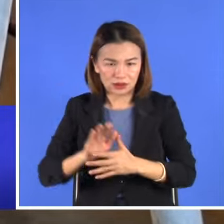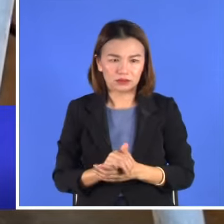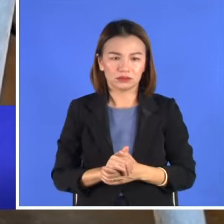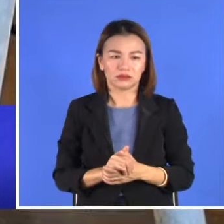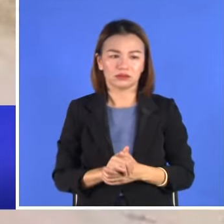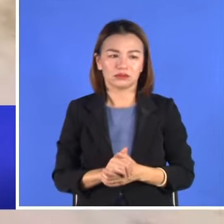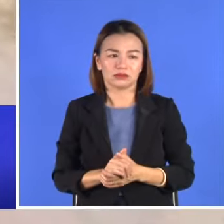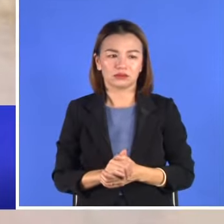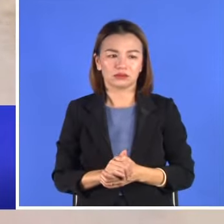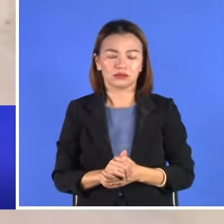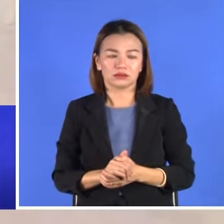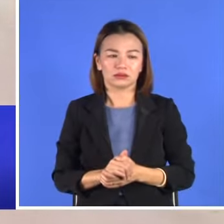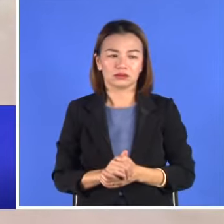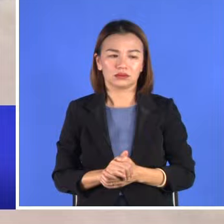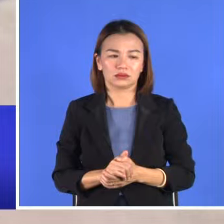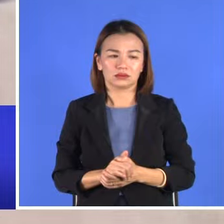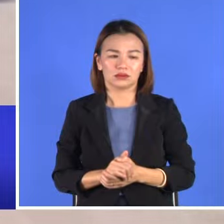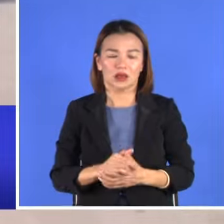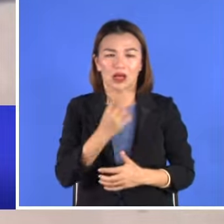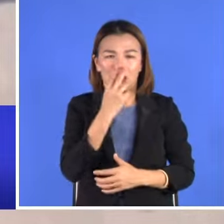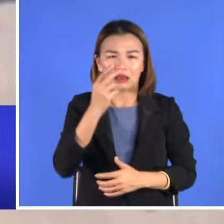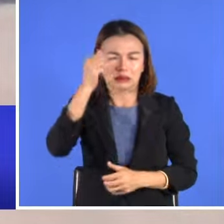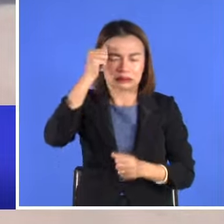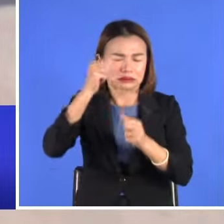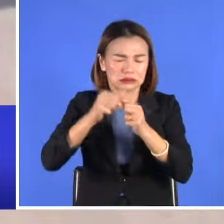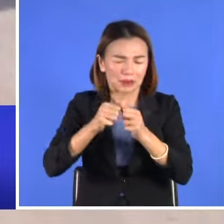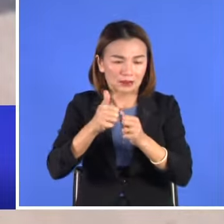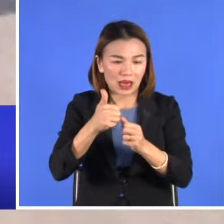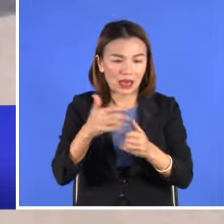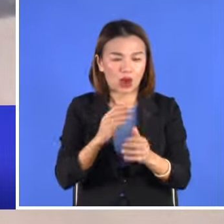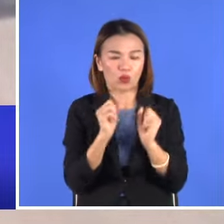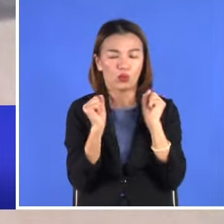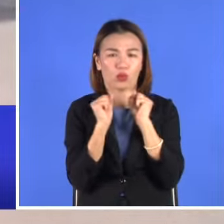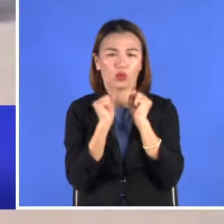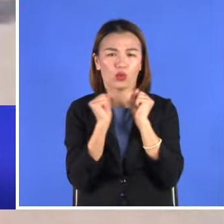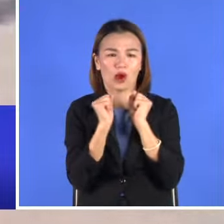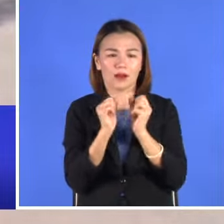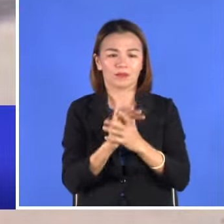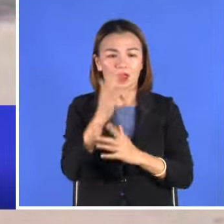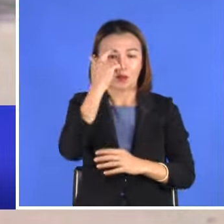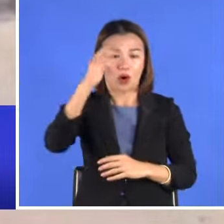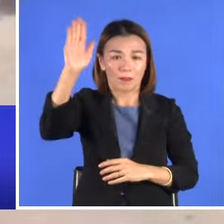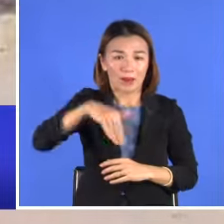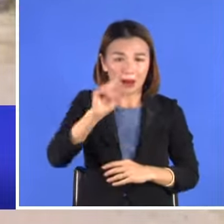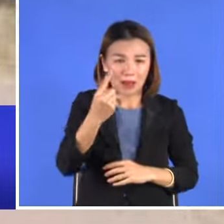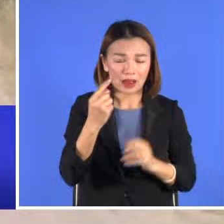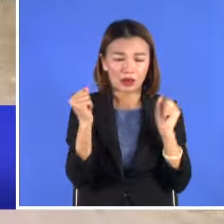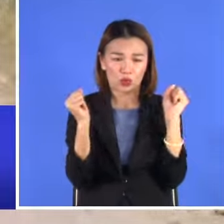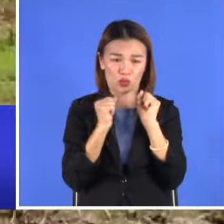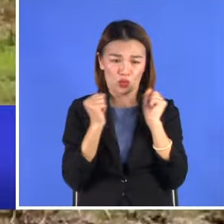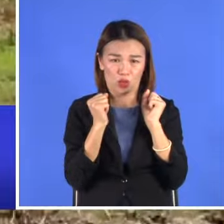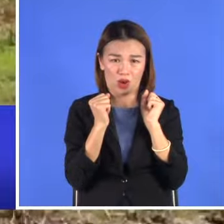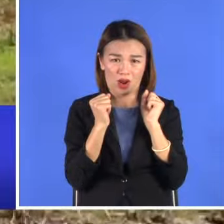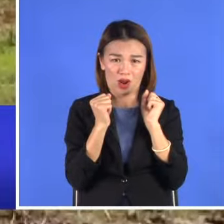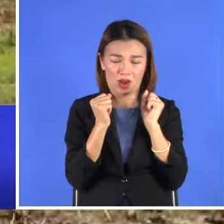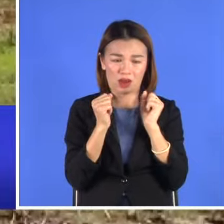เนี่ยภาพที่เกิดขึ้นมันติดตาเธอไปแล้วเธอก็หวั่นใจด้วยว่ามันจะกลับมาอีกมั้ยกลับมันจะกลับมาทำกับ